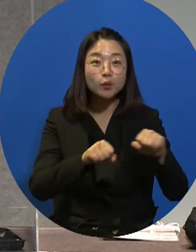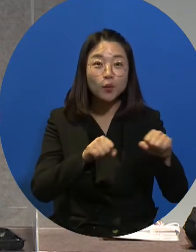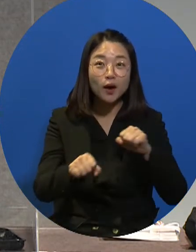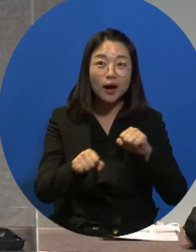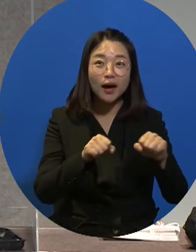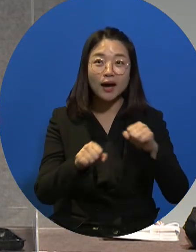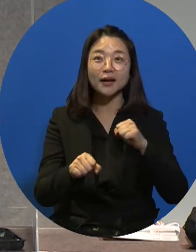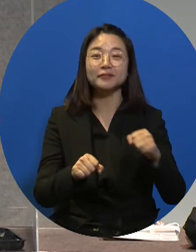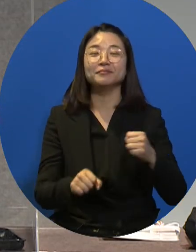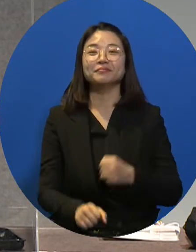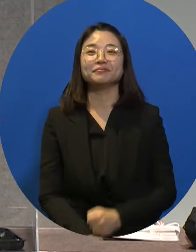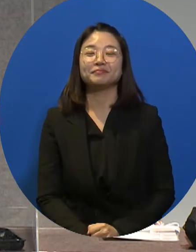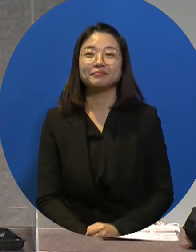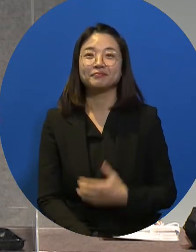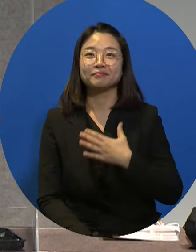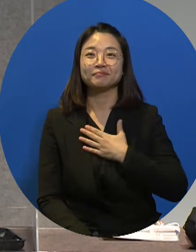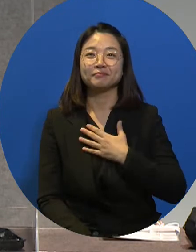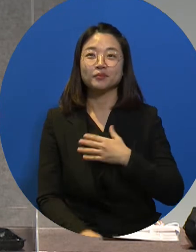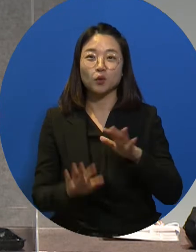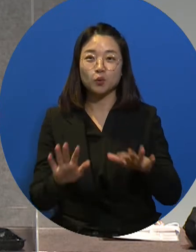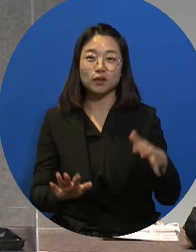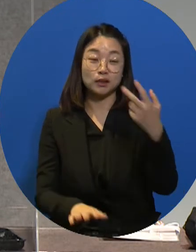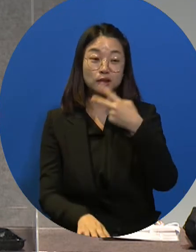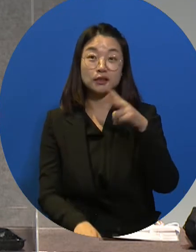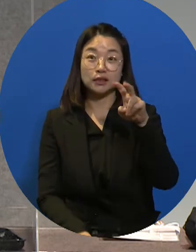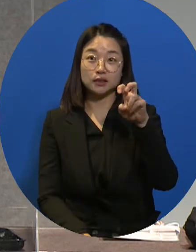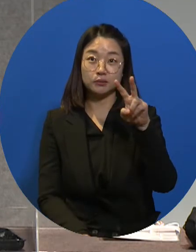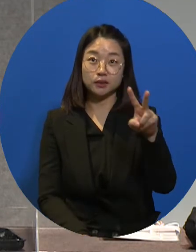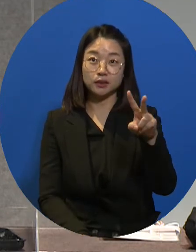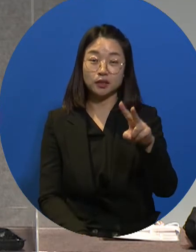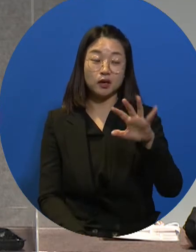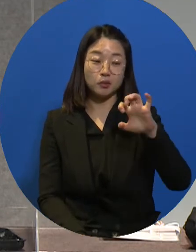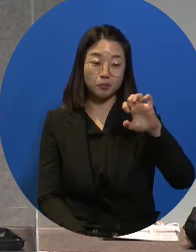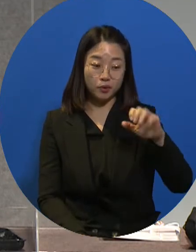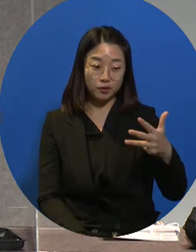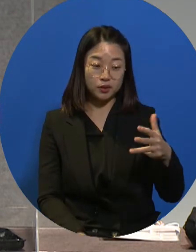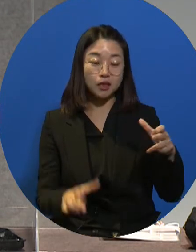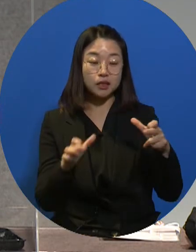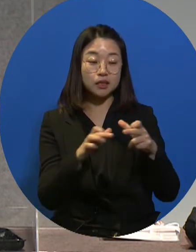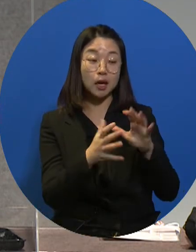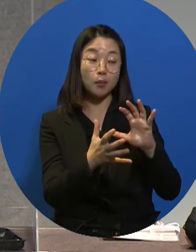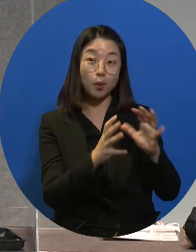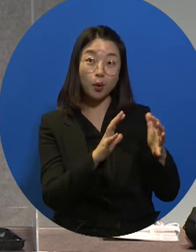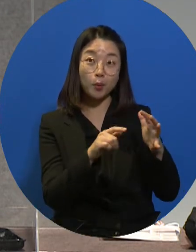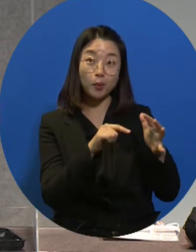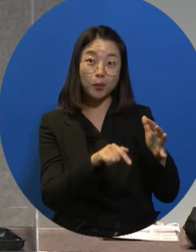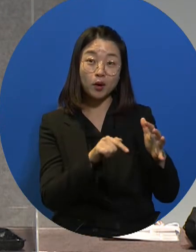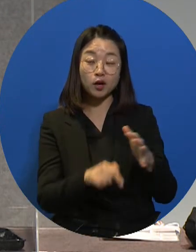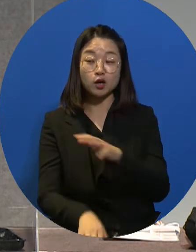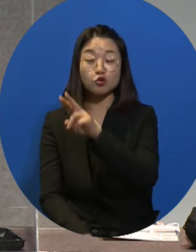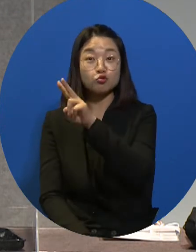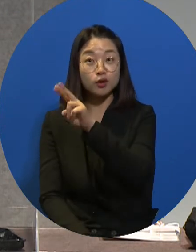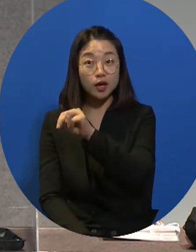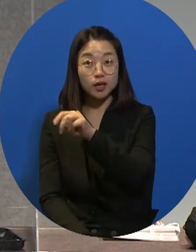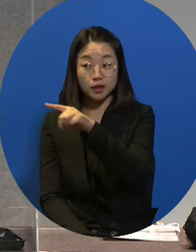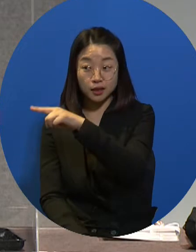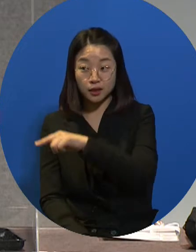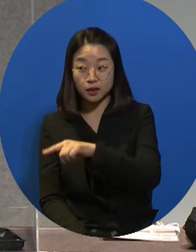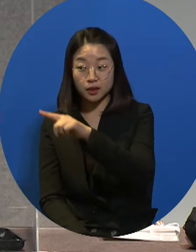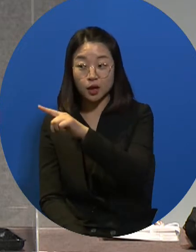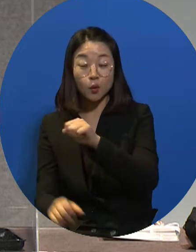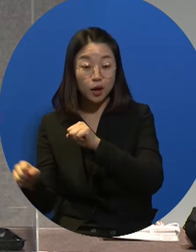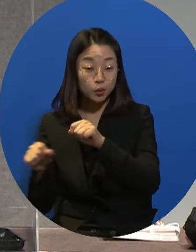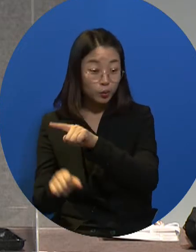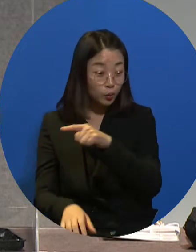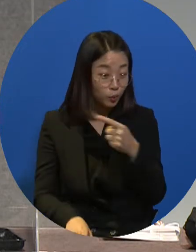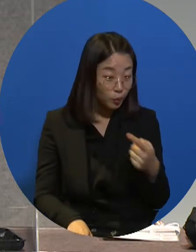활동가입니다. 네, 오늘 2022년 평창 장애포럼 분임 세션 UN 진정제도의 국내 실효성 강화 방안